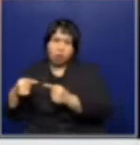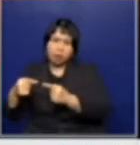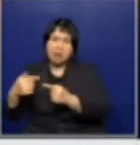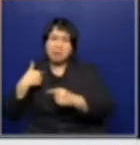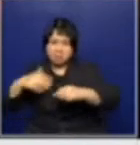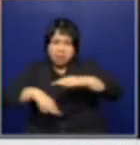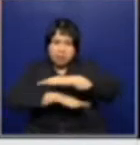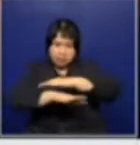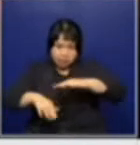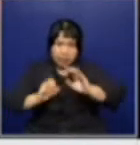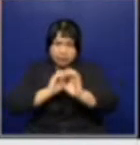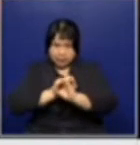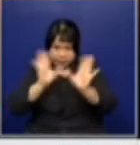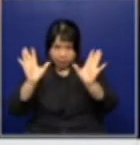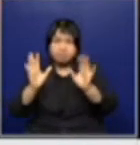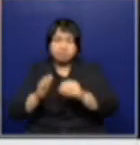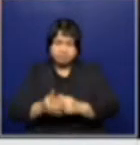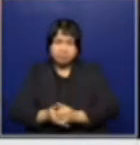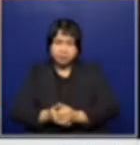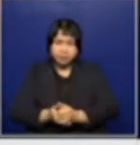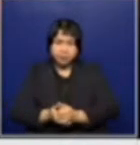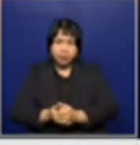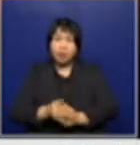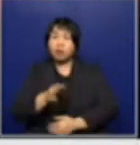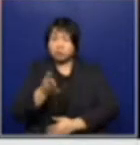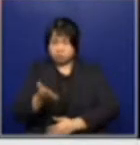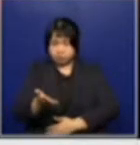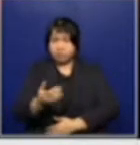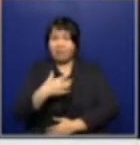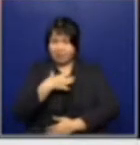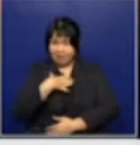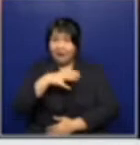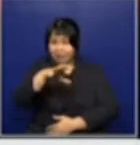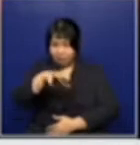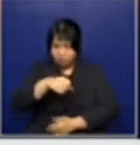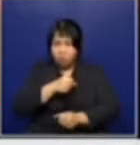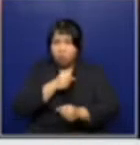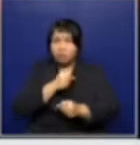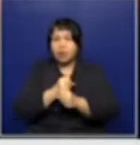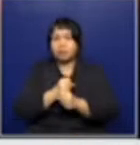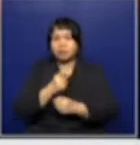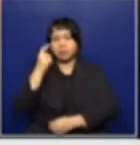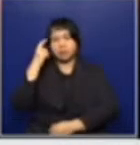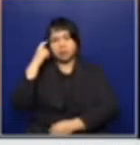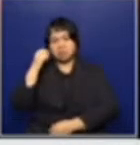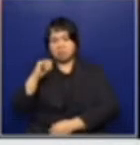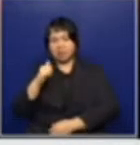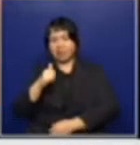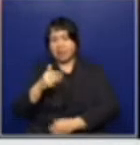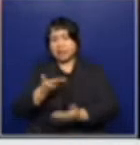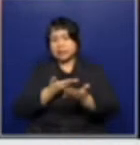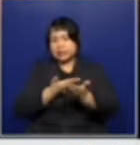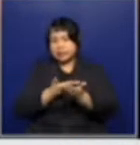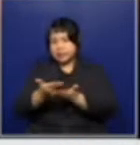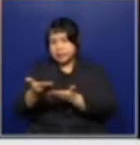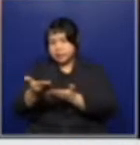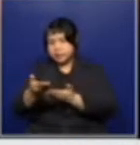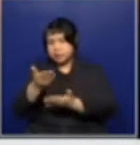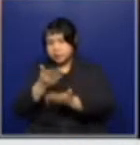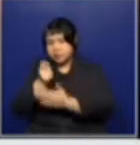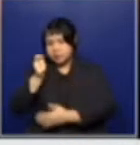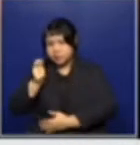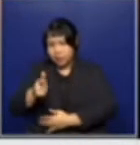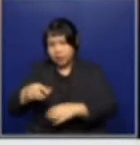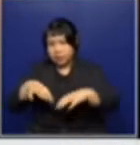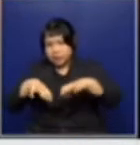านชัดเจนว่าท่านจะนำไปใช้เป็นโอกาสในการจัดซื้อจัดจ้างการบริหารพัสดุ